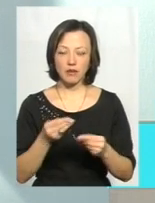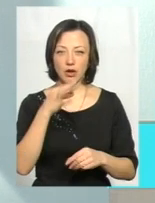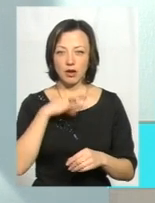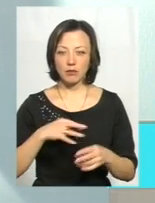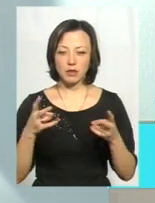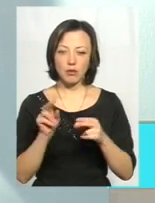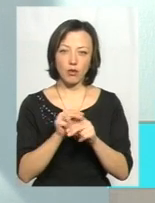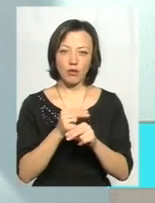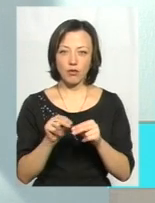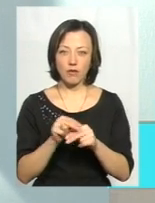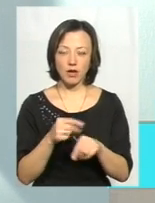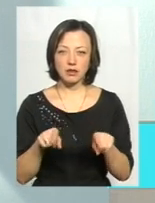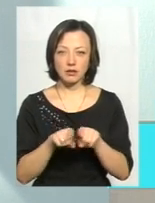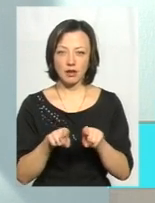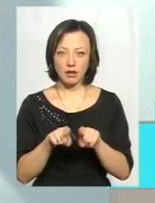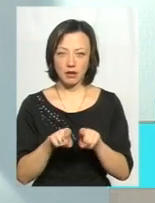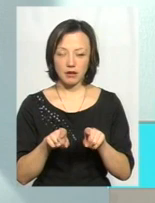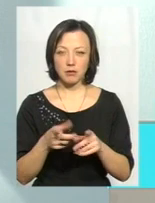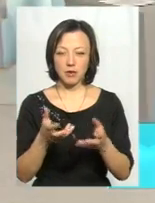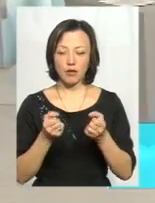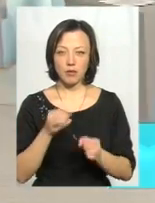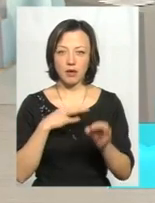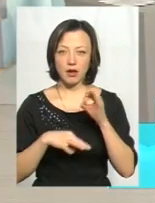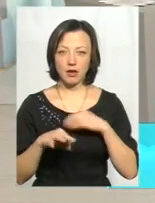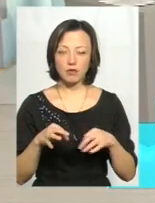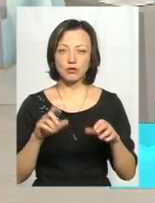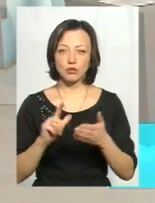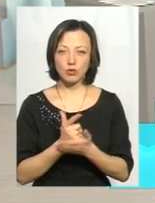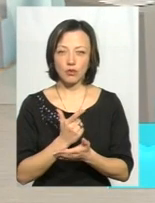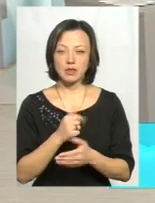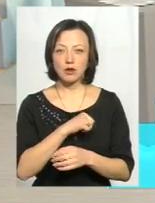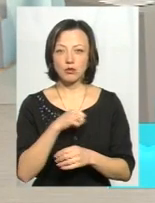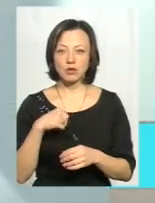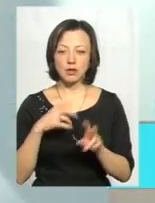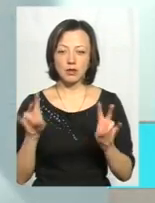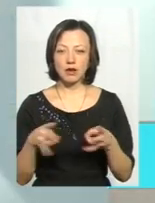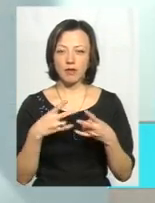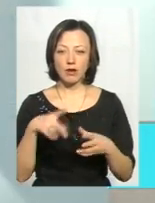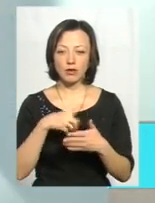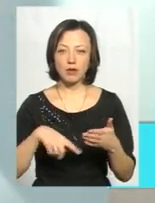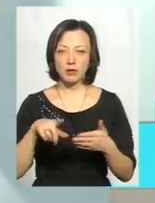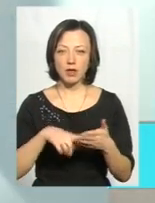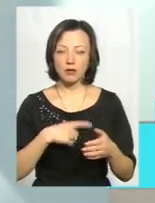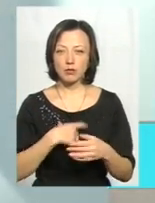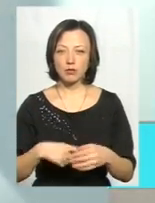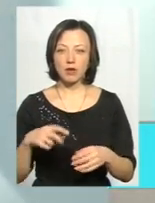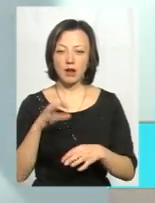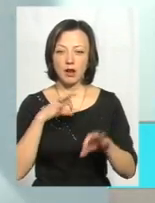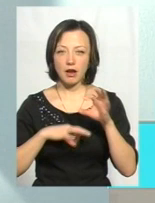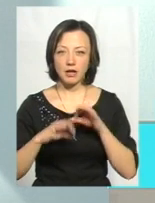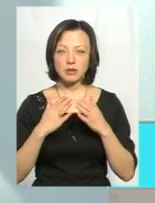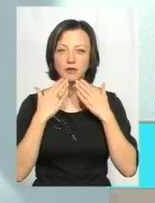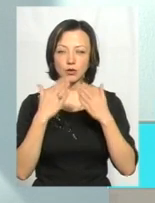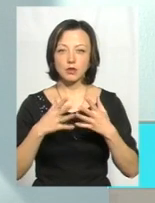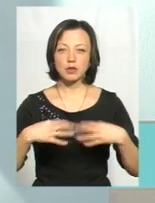потрібно коригувати таку терапію. Тут, знову ж таки, самостійно не варто відміняти собі ліки, а краще звернутися до свого